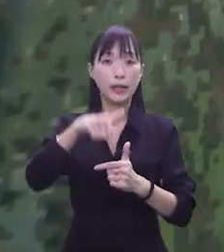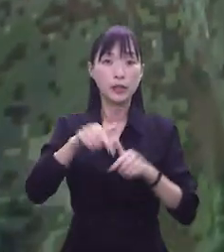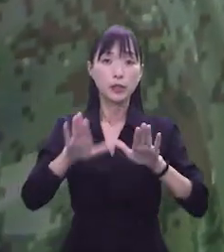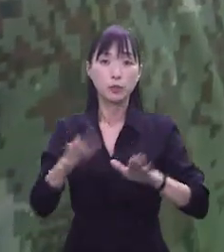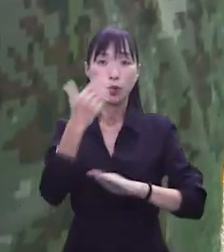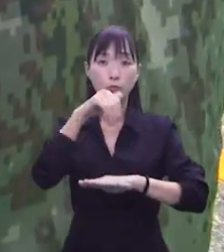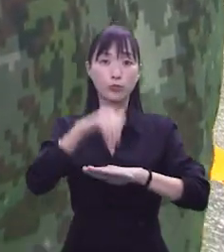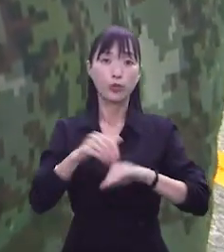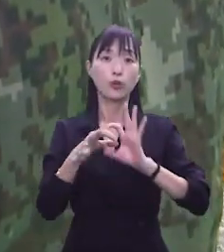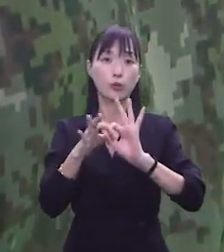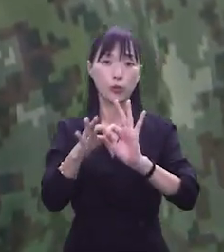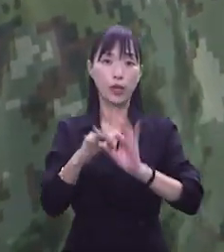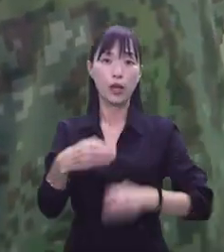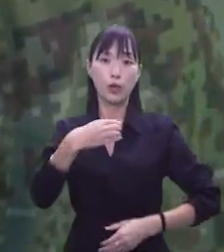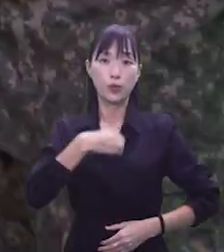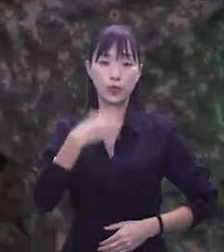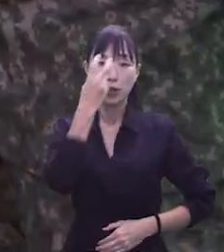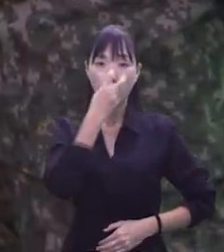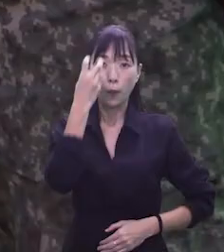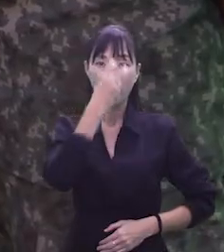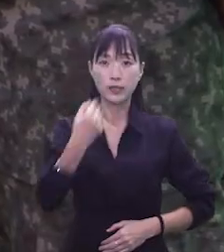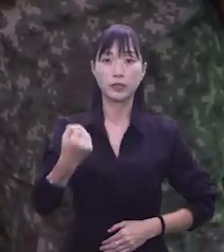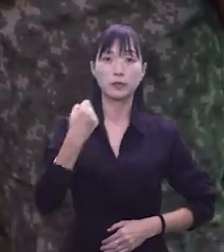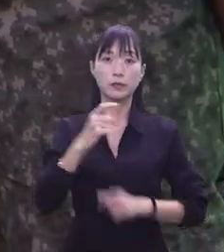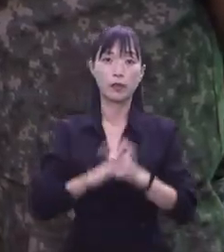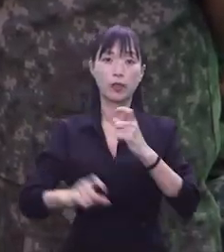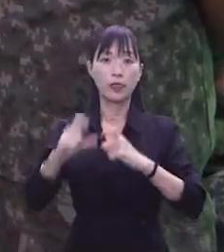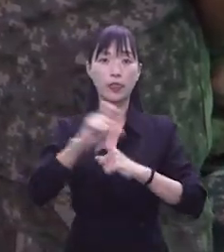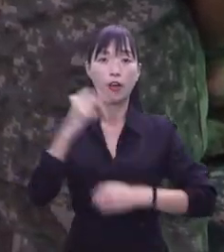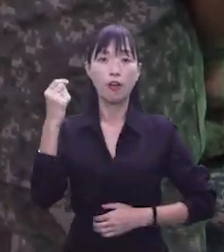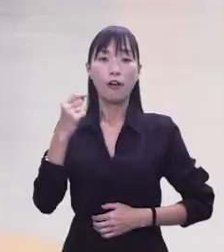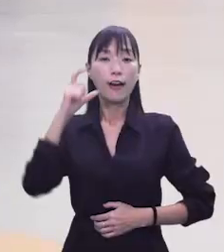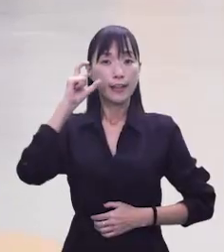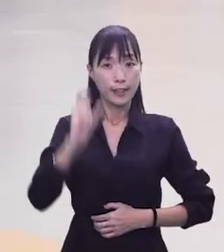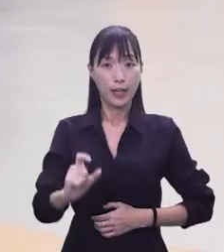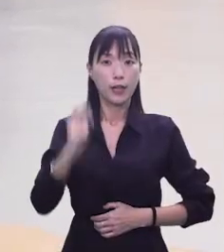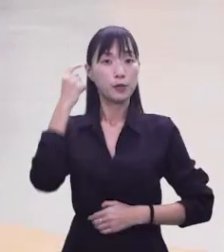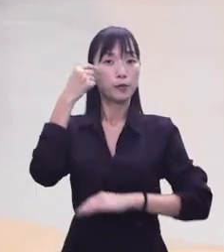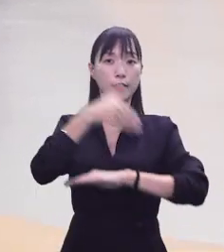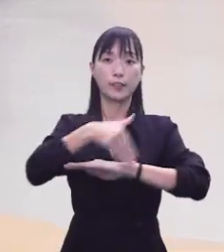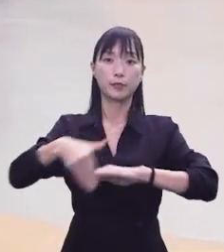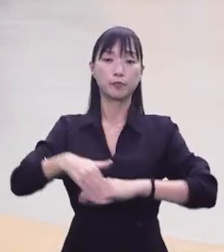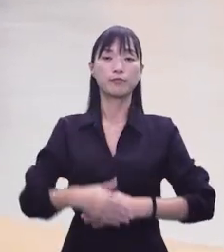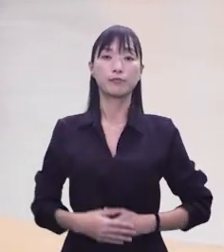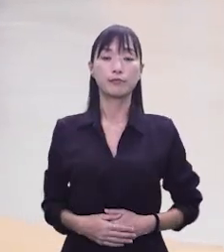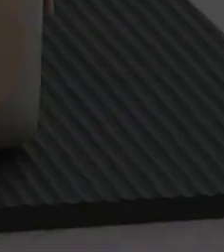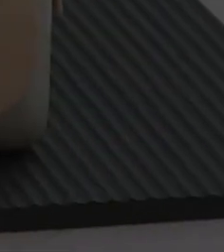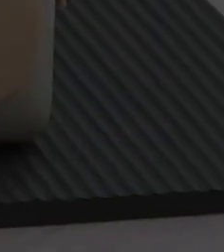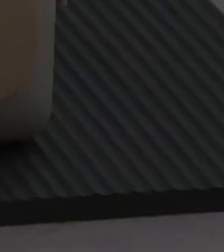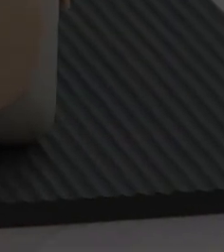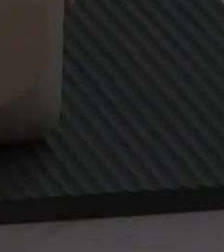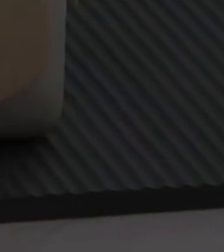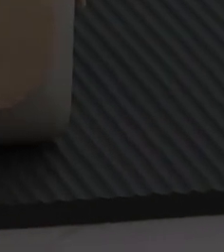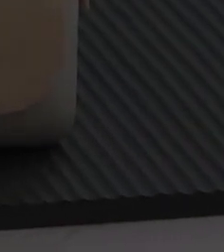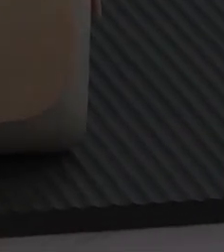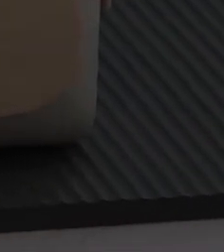강남구는 심도 있는 이번 훈련을 통해 위기관리 역량을 한층 더 강화한다는 계획입니다.